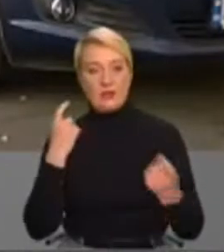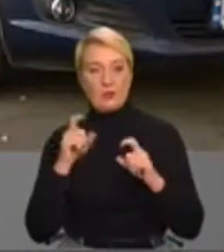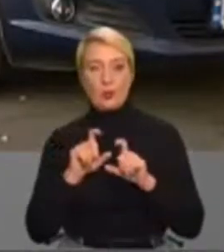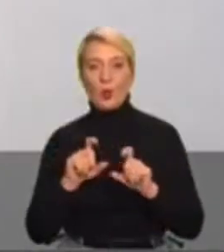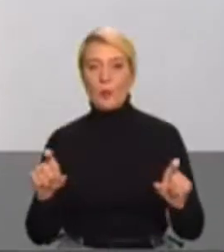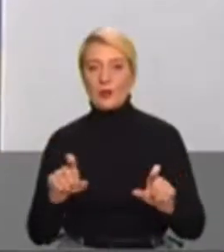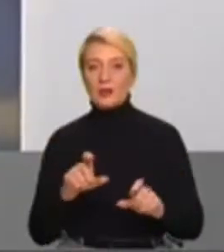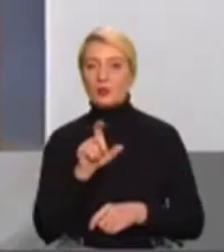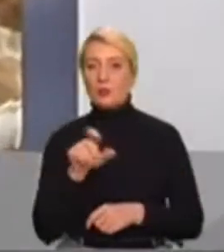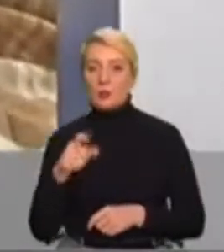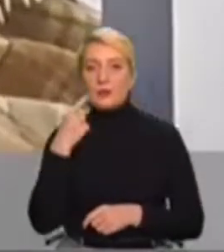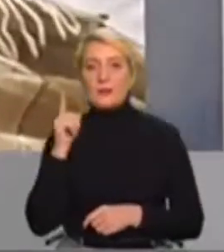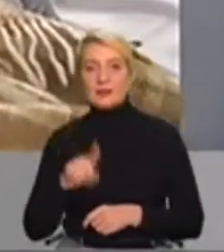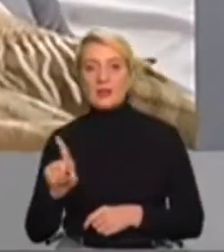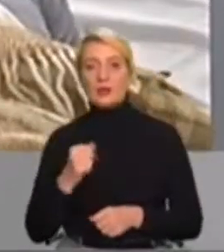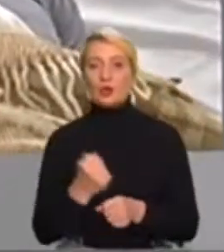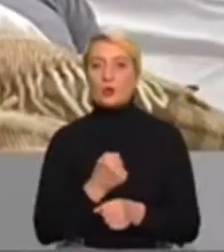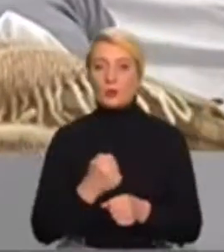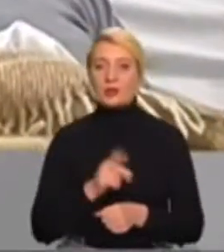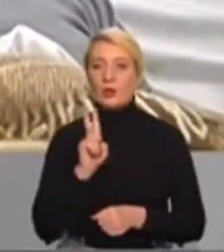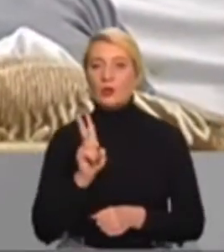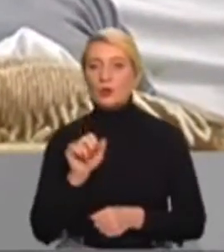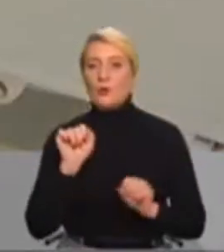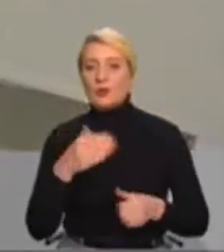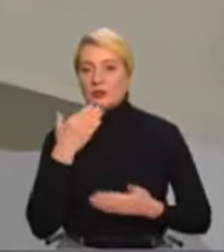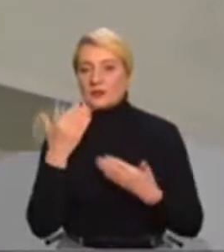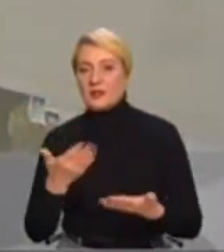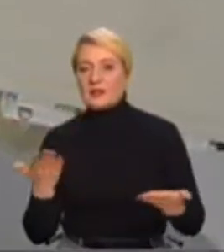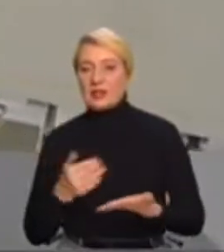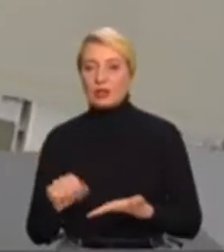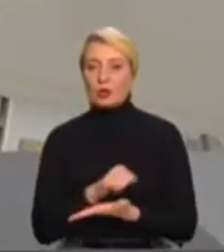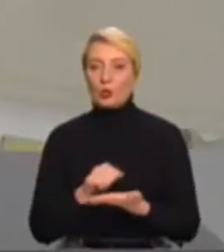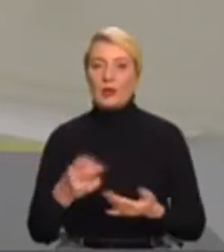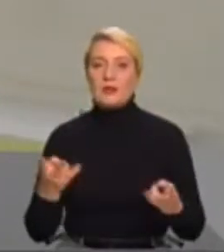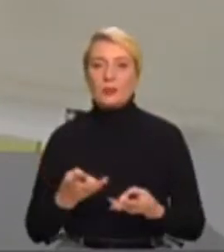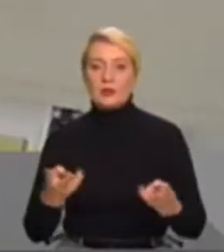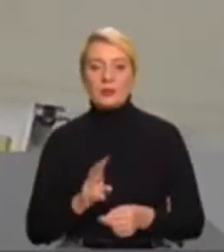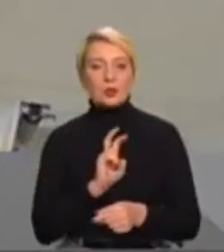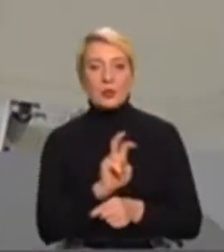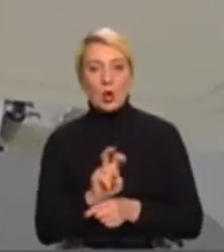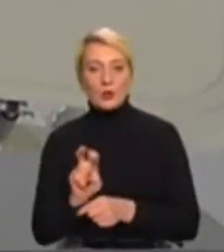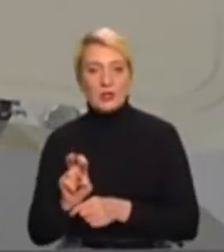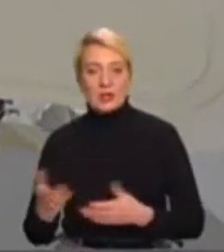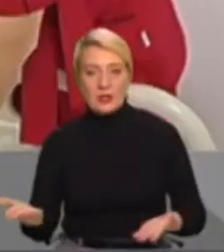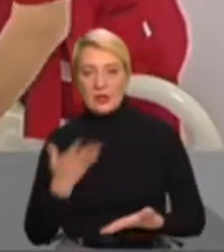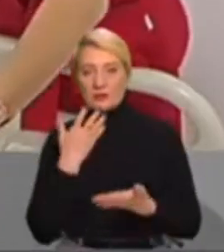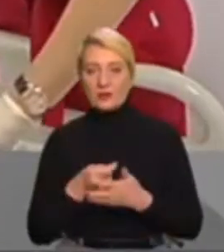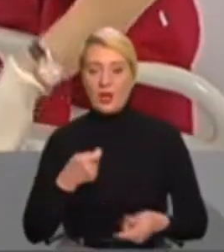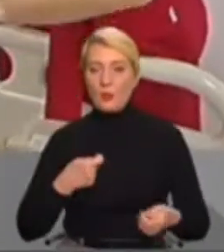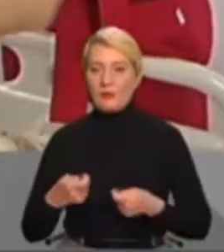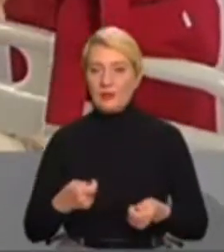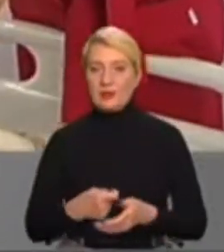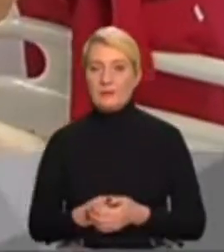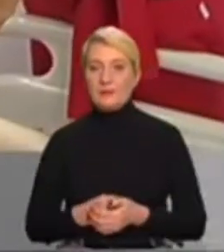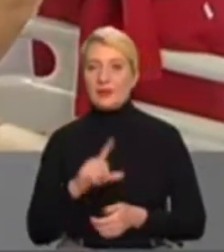щоб люди знали, що їм робити, хто може звертатися, які документи потрібно робити, щоб не ходити в своє управління